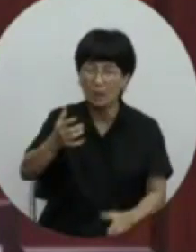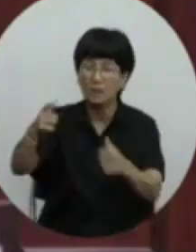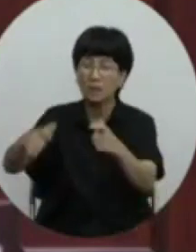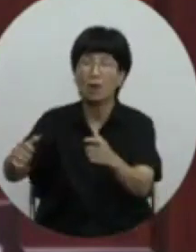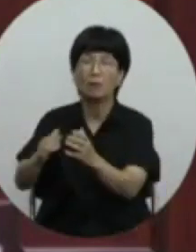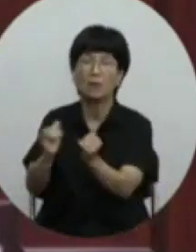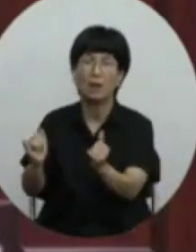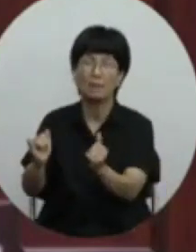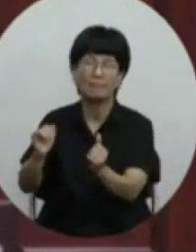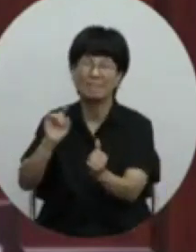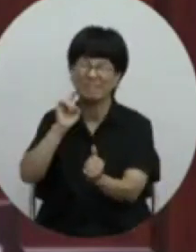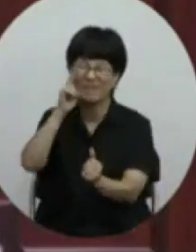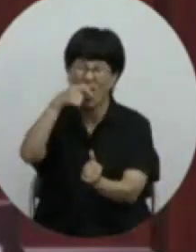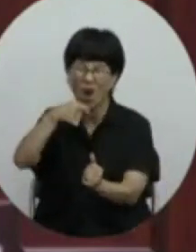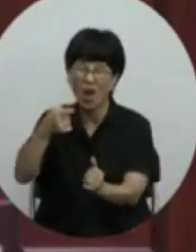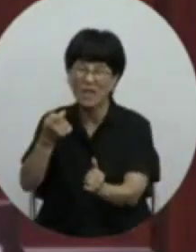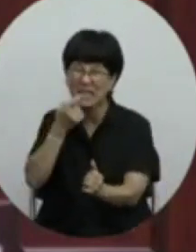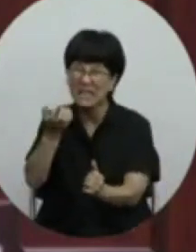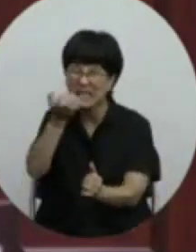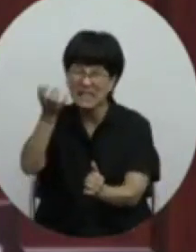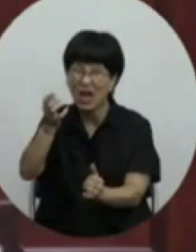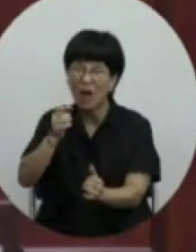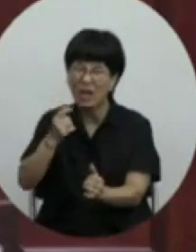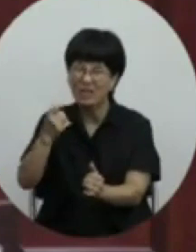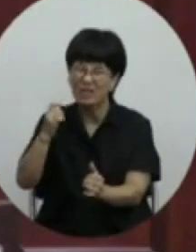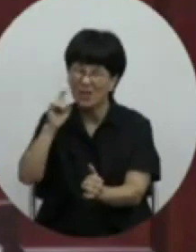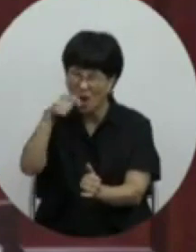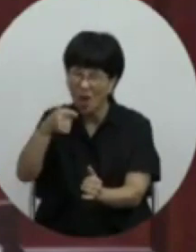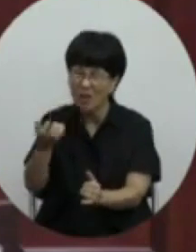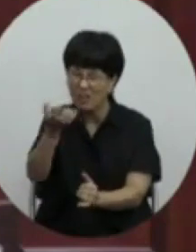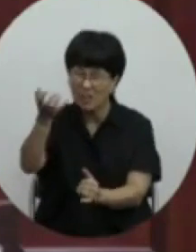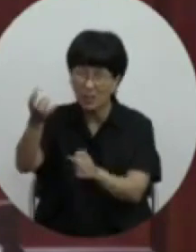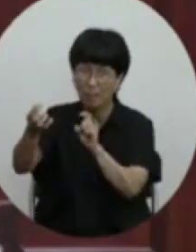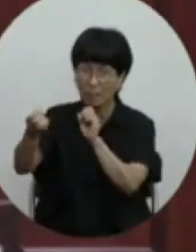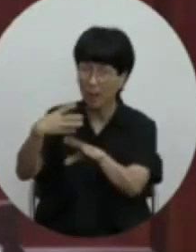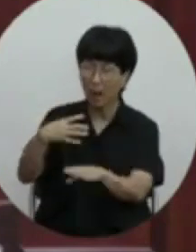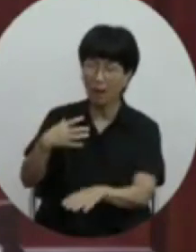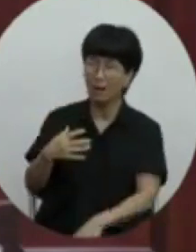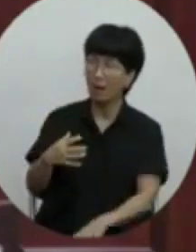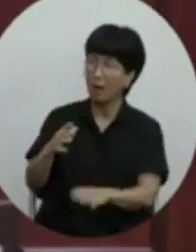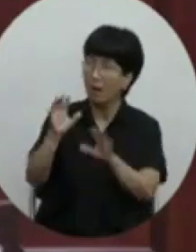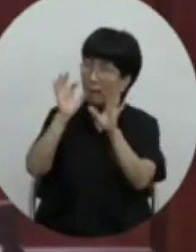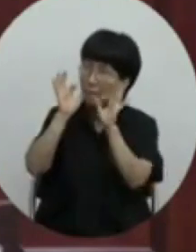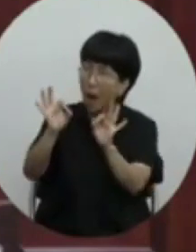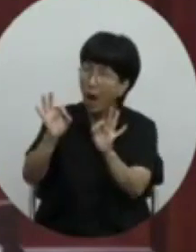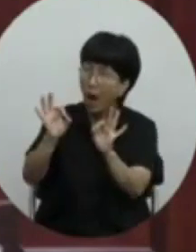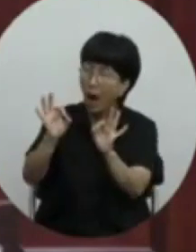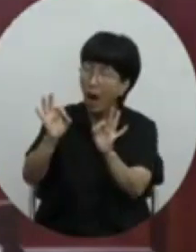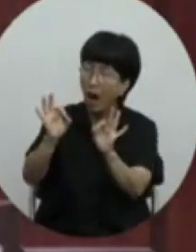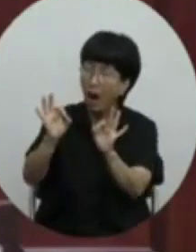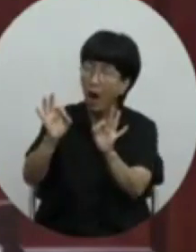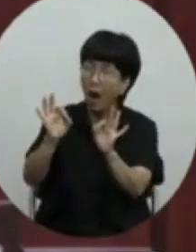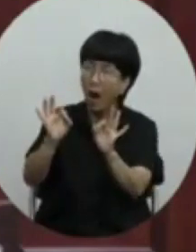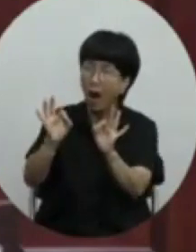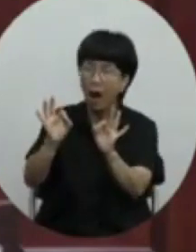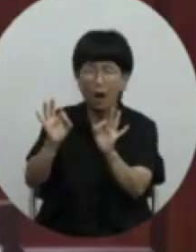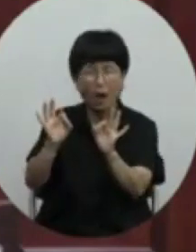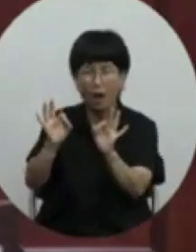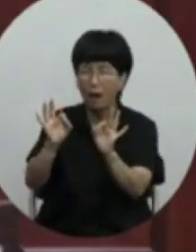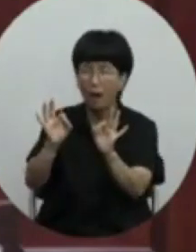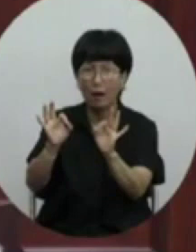주민들은 매연이라 일컫는 구름을 실제로 접하고 나니 마음 한구석이 무거워질